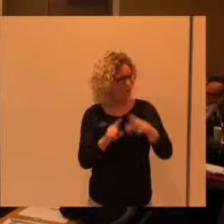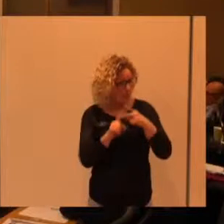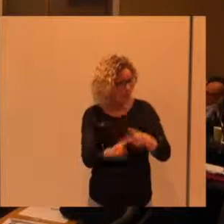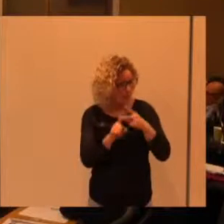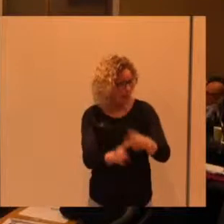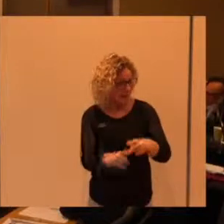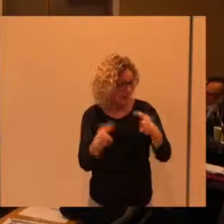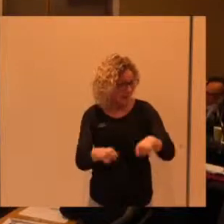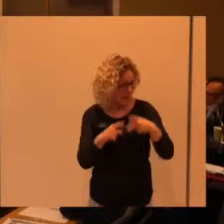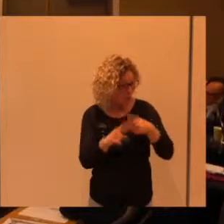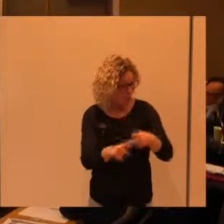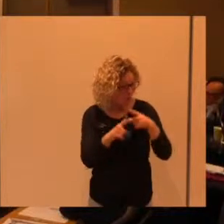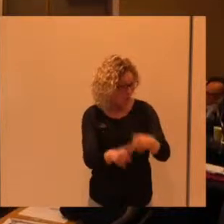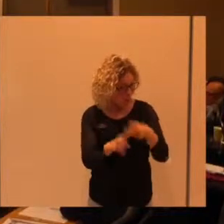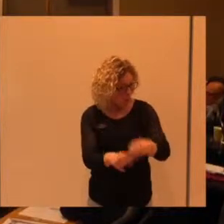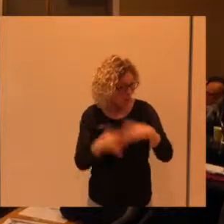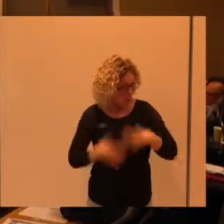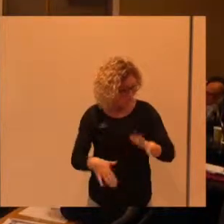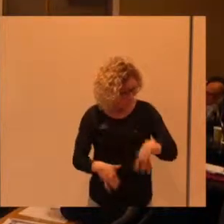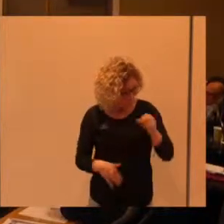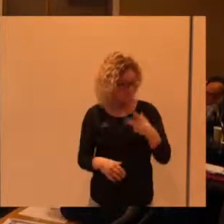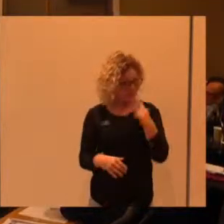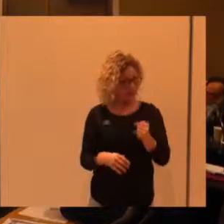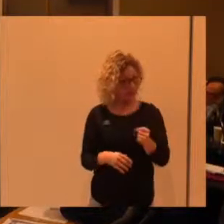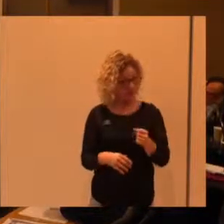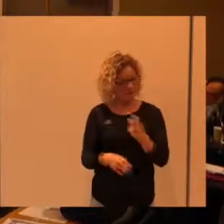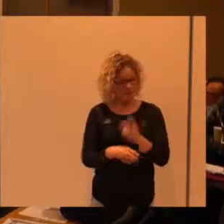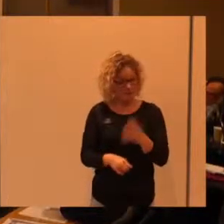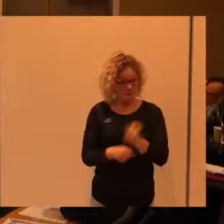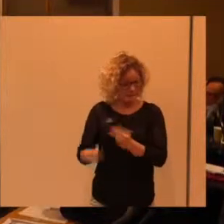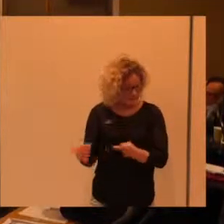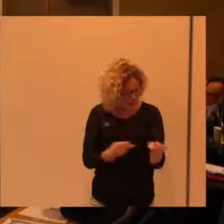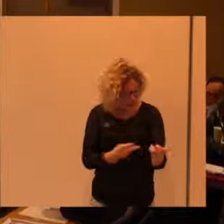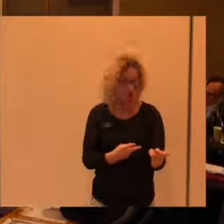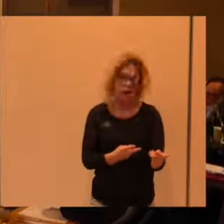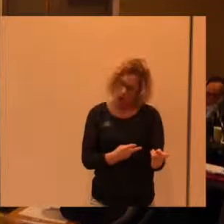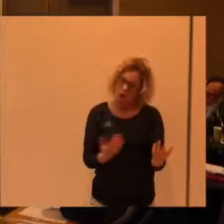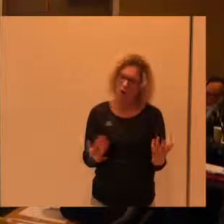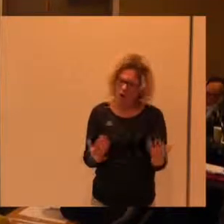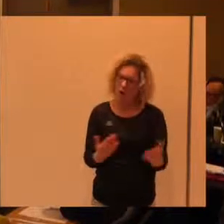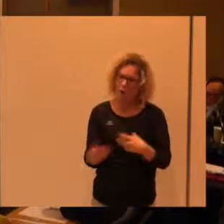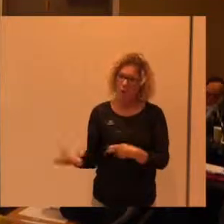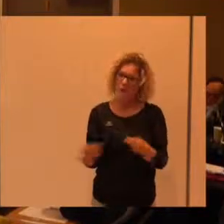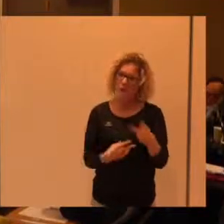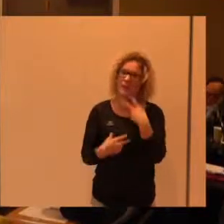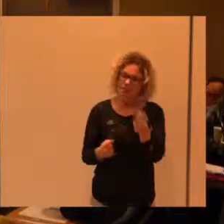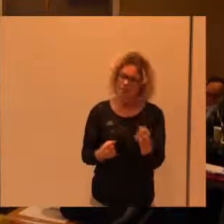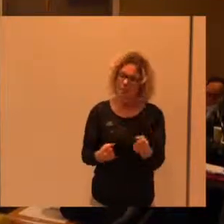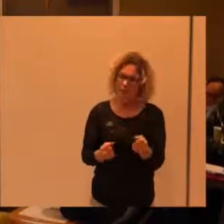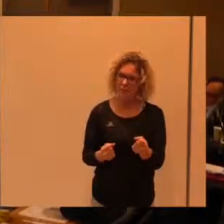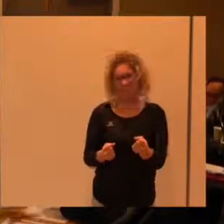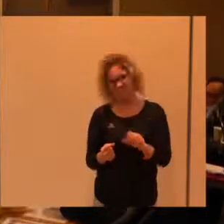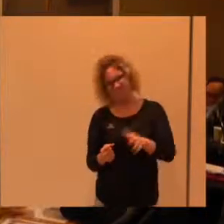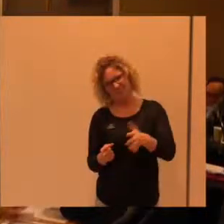här misstagen vi gjorde i den fysiska miljön eller ska vi snabbt försöka standardisera? Ja, man gjorde en standard ganska snabbt som var så